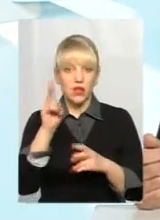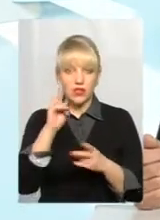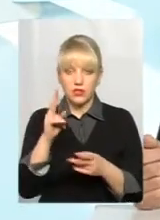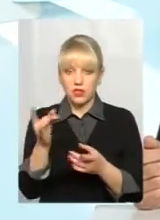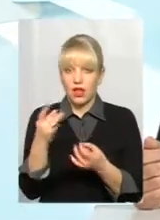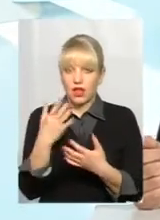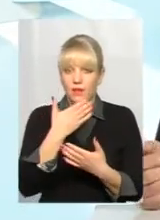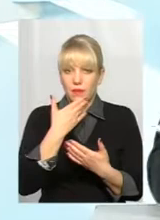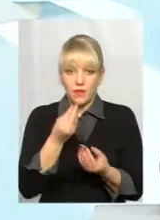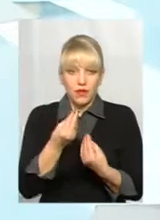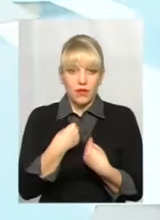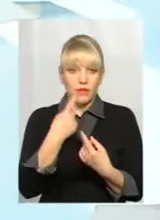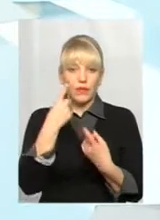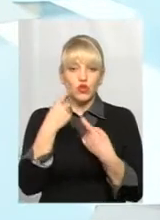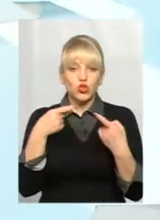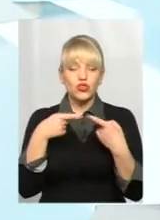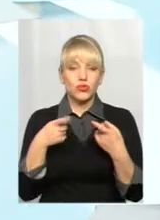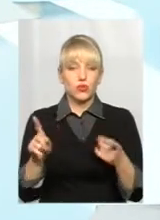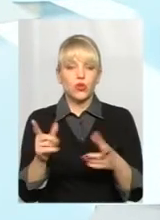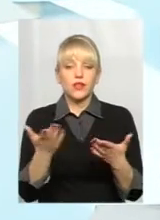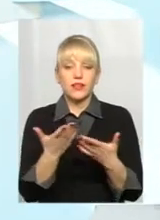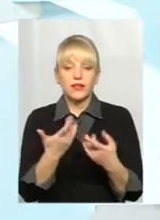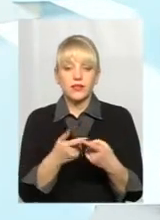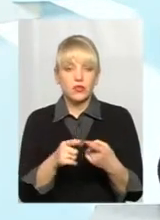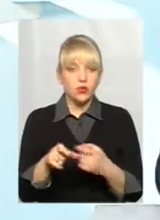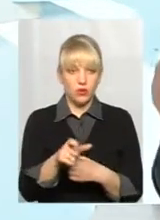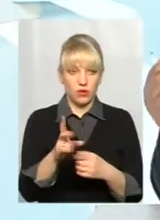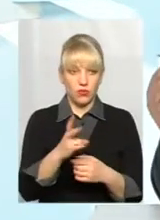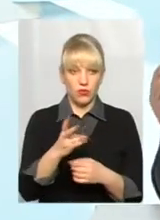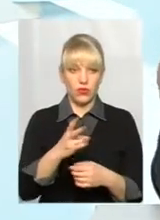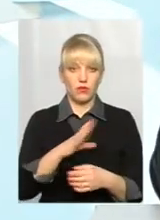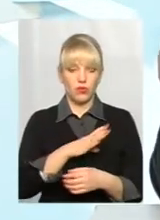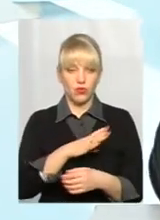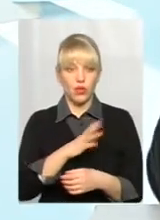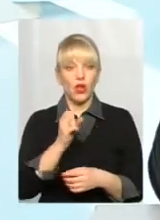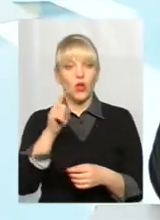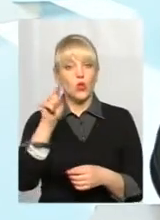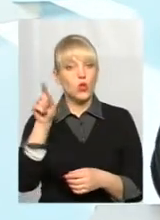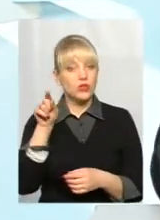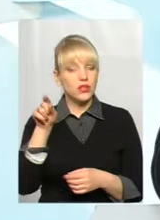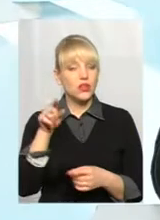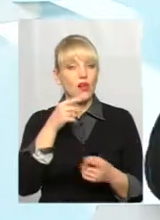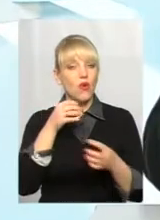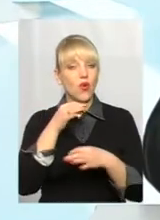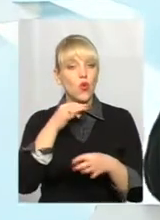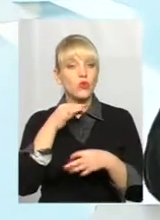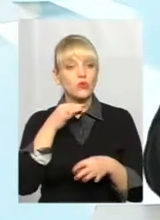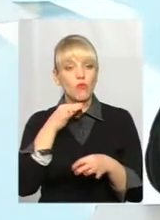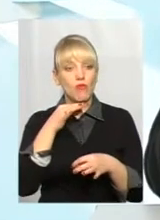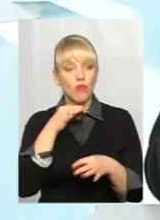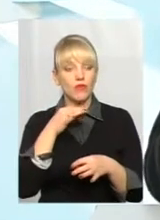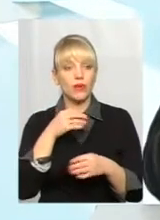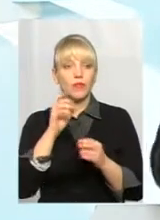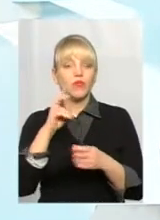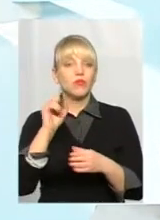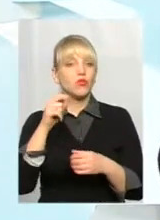інформації я не отримав, як вона має бути. Але ті розмови, так, от між рядочками, знаєте, як